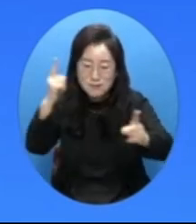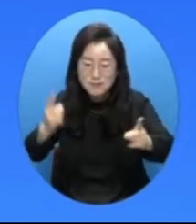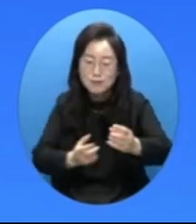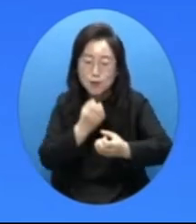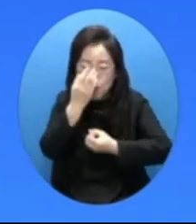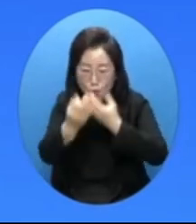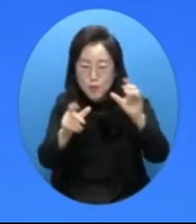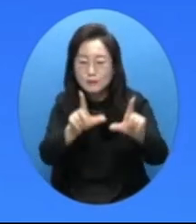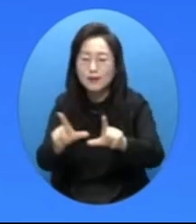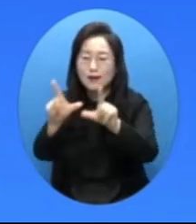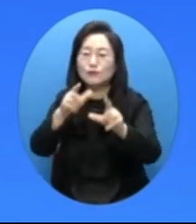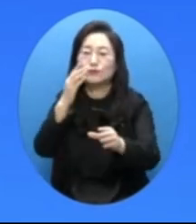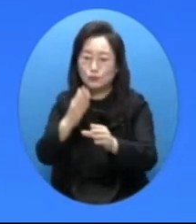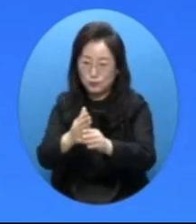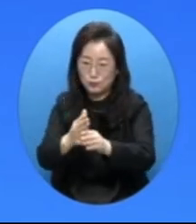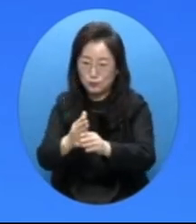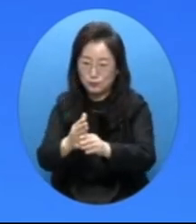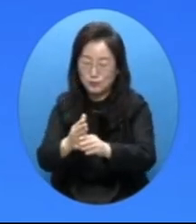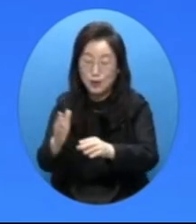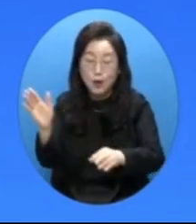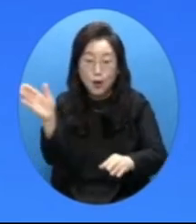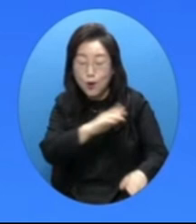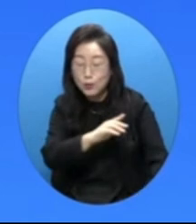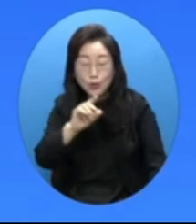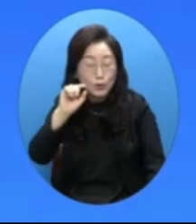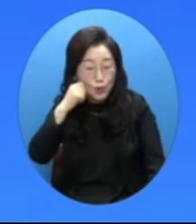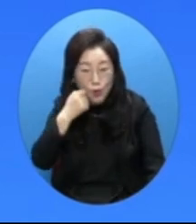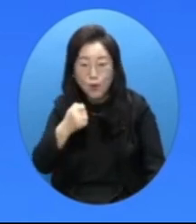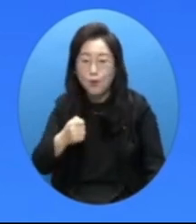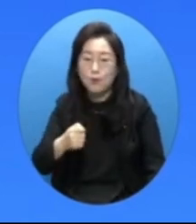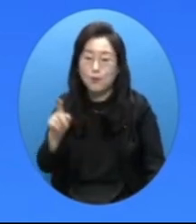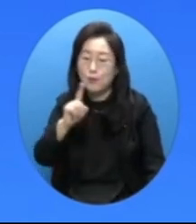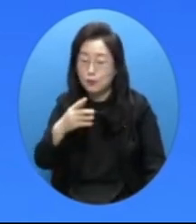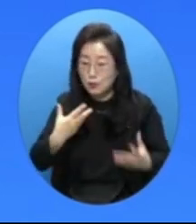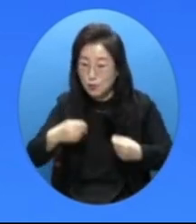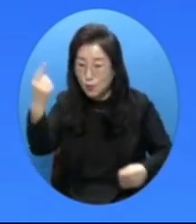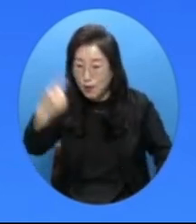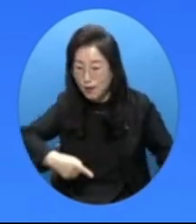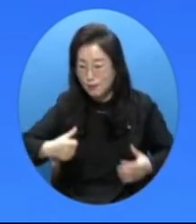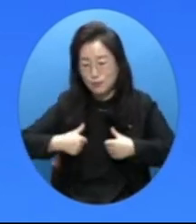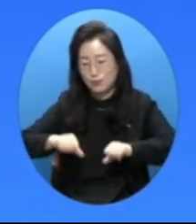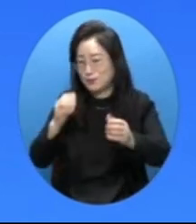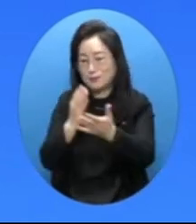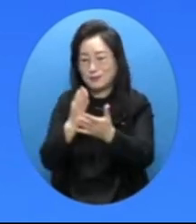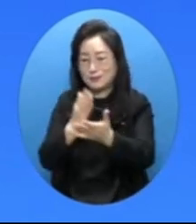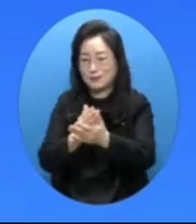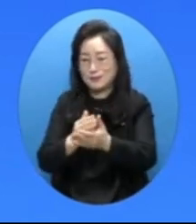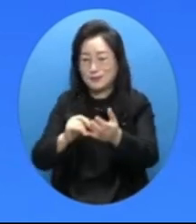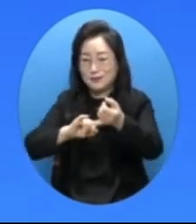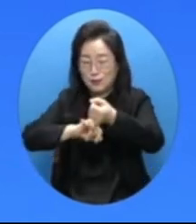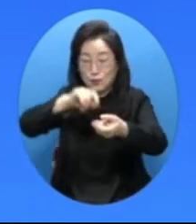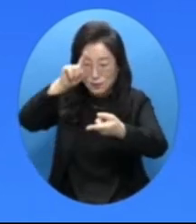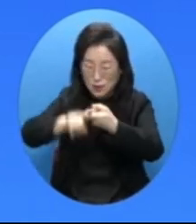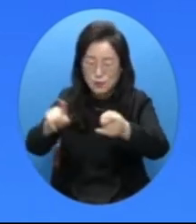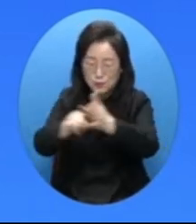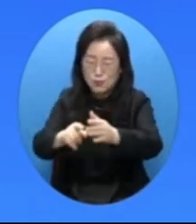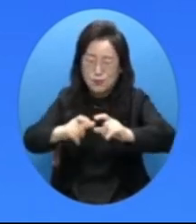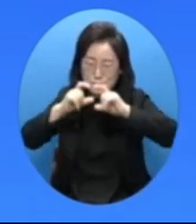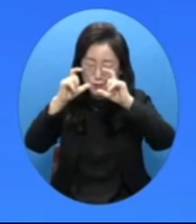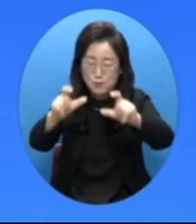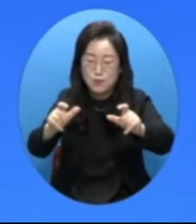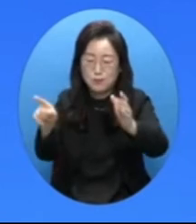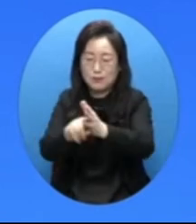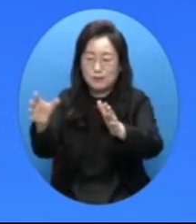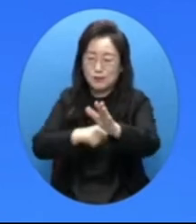하며 자신도 합니다 어떤 오름이 다가와도 어떤 절망이 다가와도 여러분 절대로 포기하지 마십시오 약세의 말씀 자꾸 믿음으로 선포하고 믿음으로